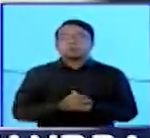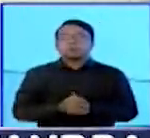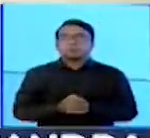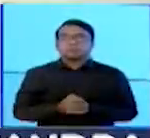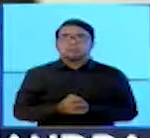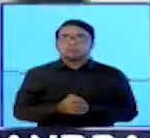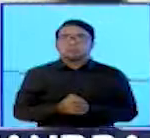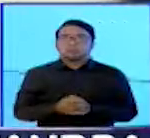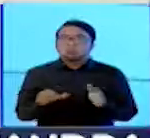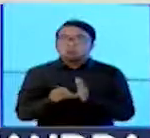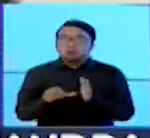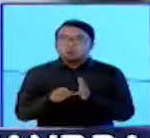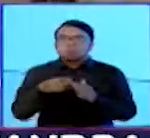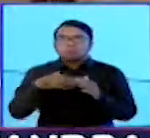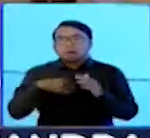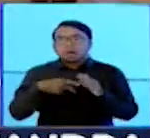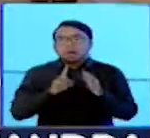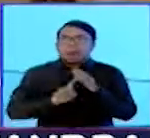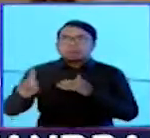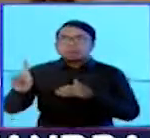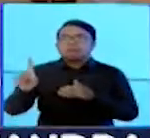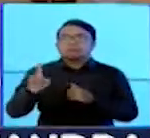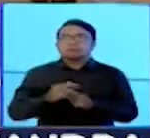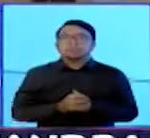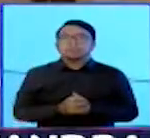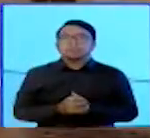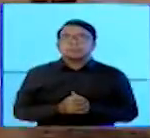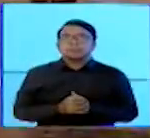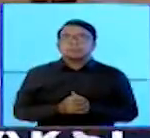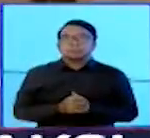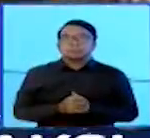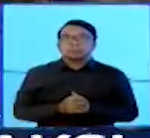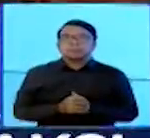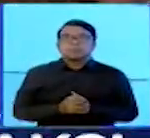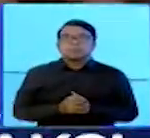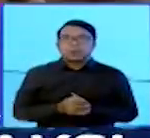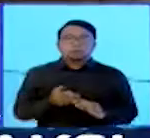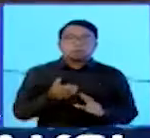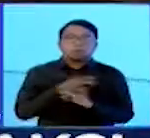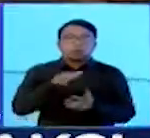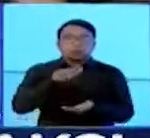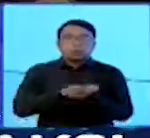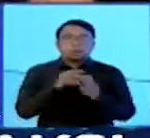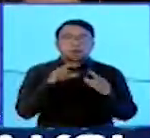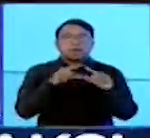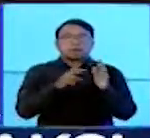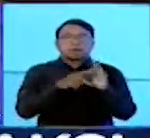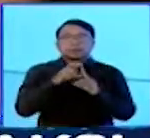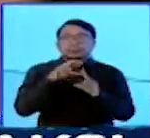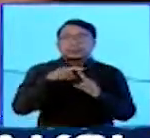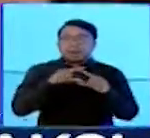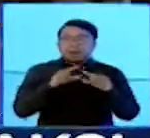Djoko Tjandra selama di Indonesia Sebelum menetapkan Anita Kolopaking sebagai tersangka polisi telah lebih dulu menetapkan